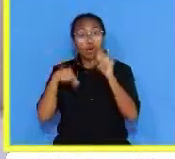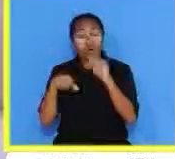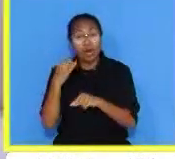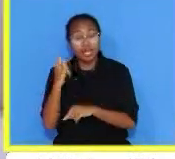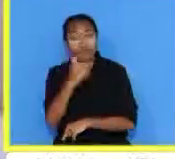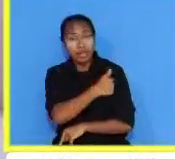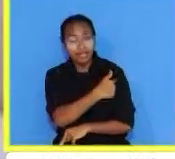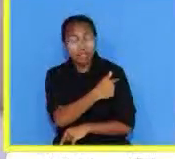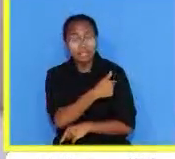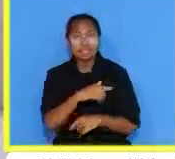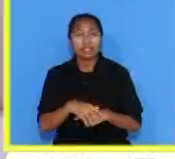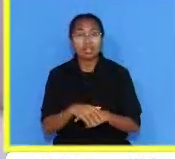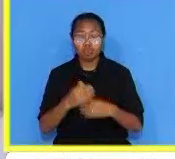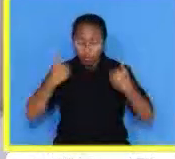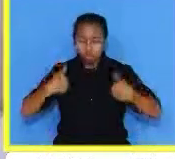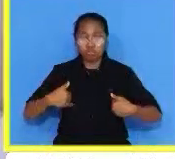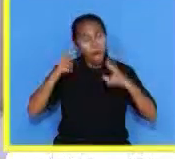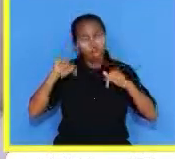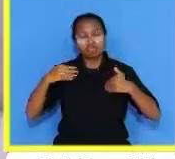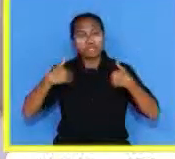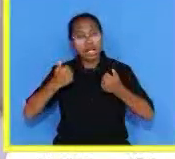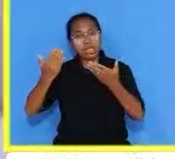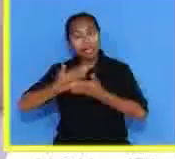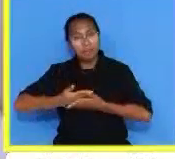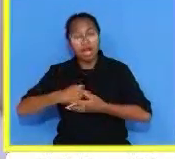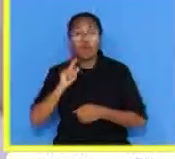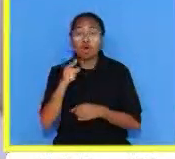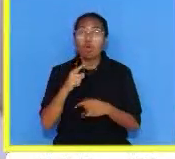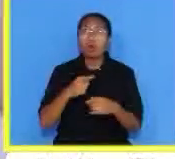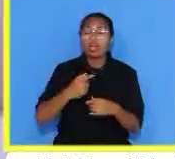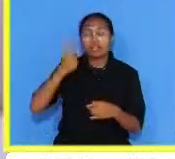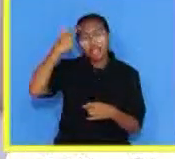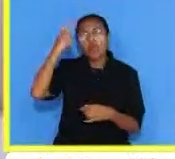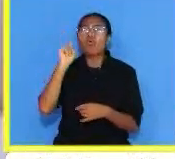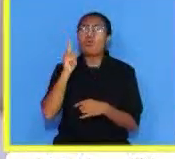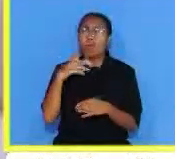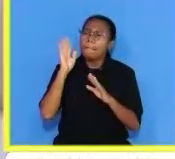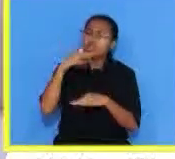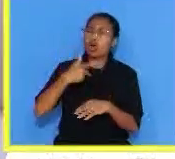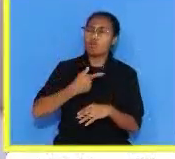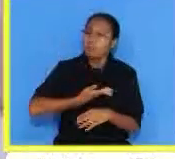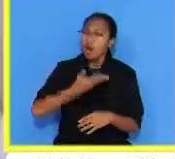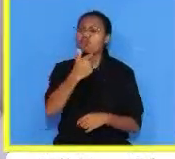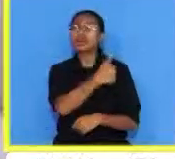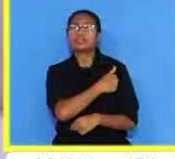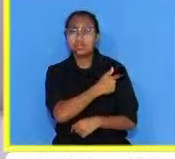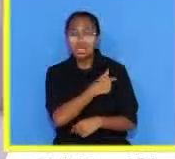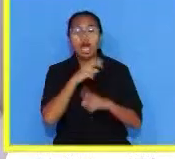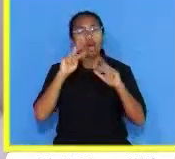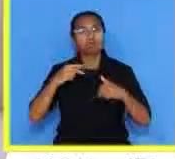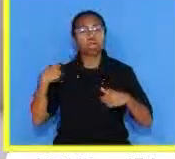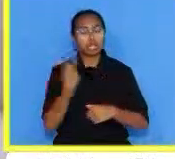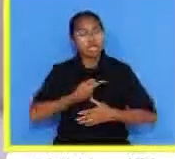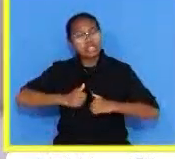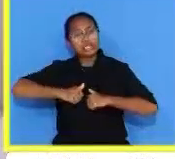berarti kondisi tubuh harus prima. Kalau tahu kita besok mau divaksin, berarti ya kita juga mempersiapkan